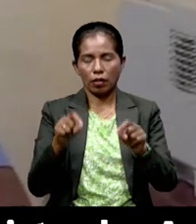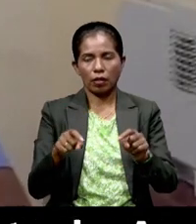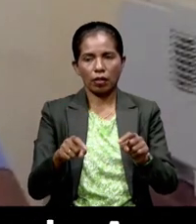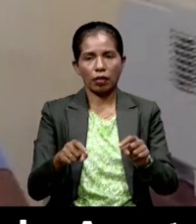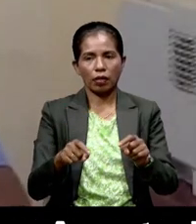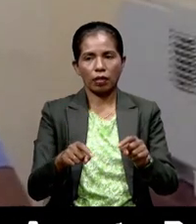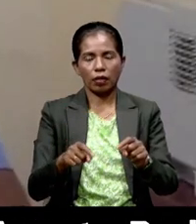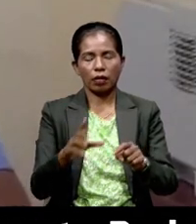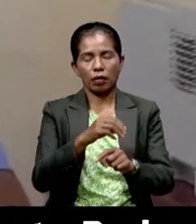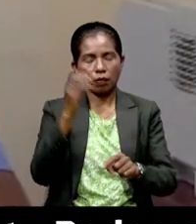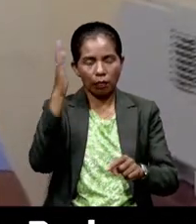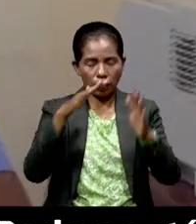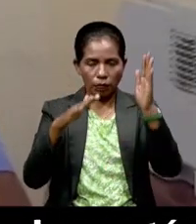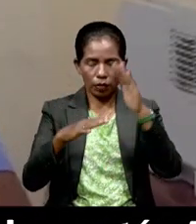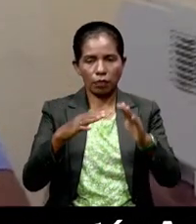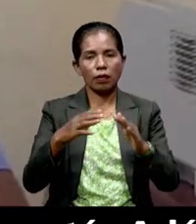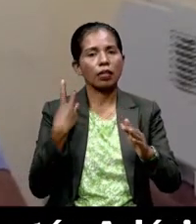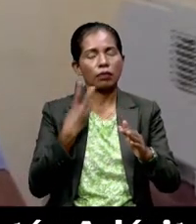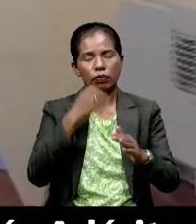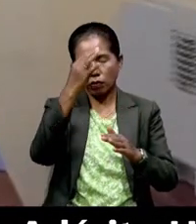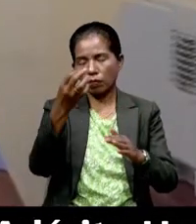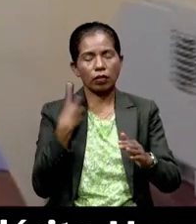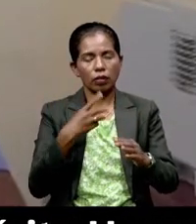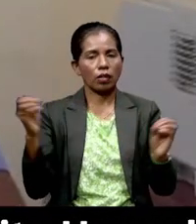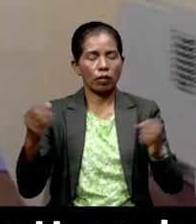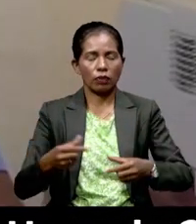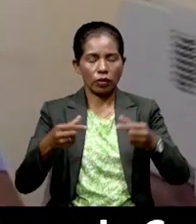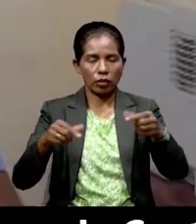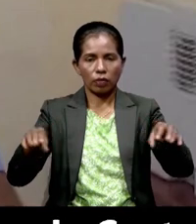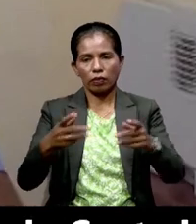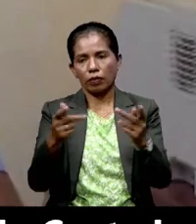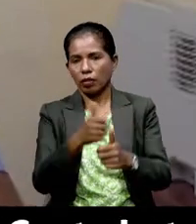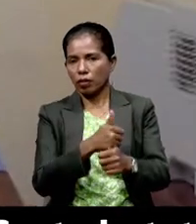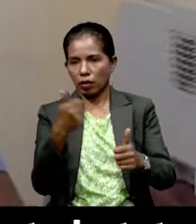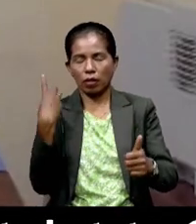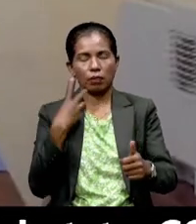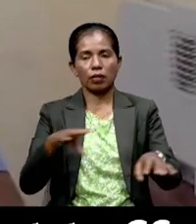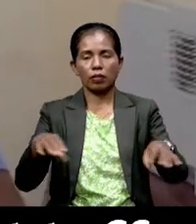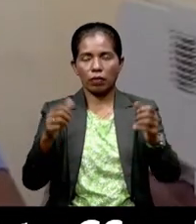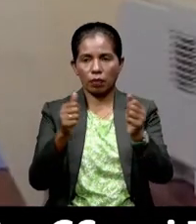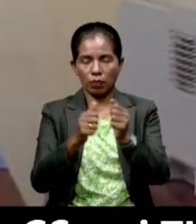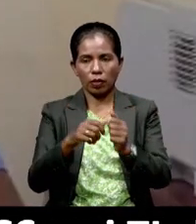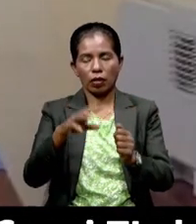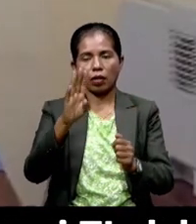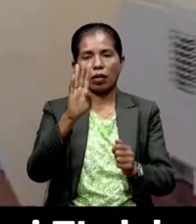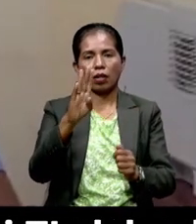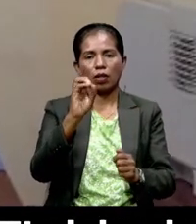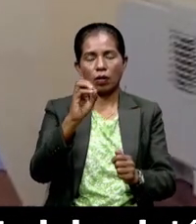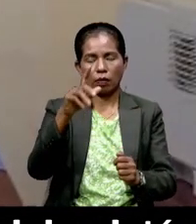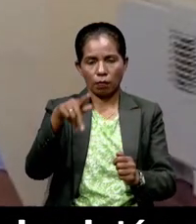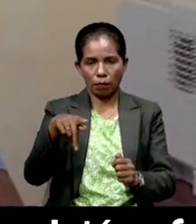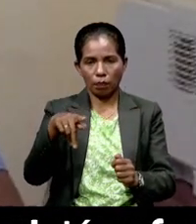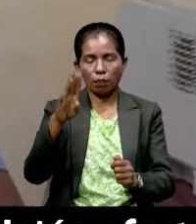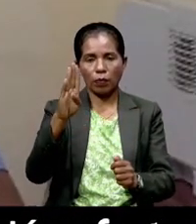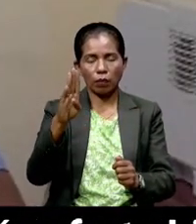akuntes ikut sana. Sebab oi kita lesi lah for dalam. Itu si koordinator part seluk am si koordinator koordinator sama oi tine bo. Para oi